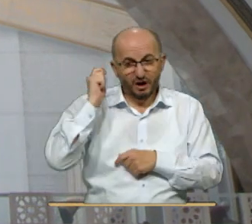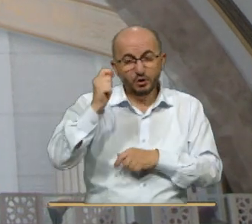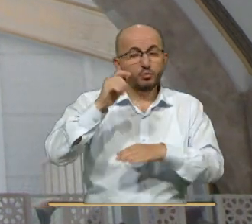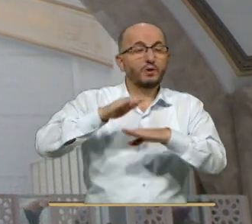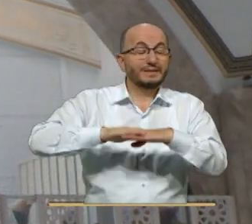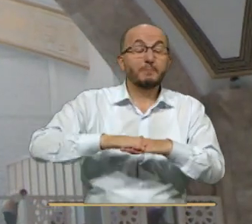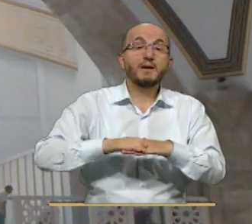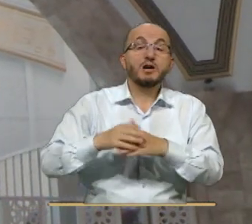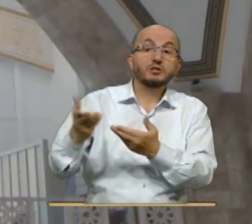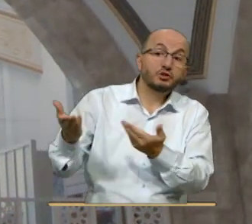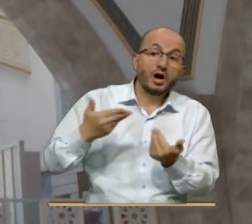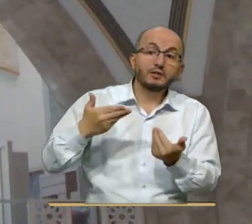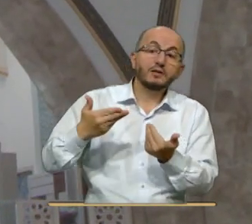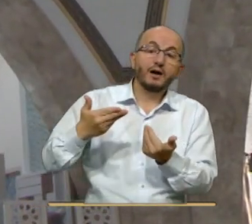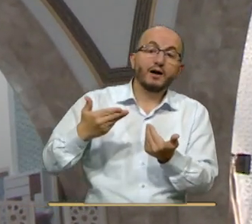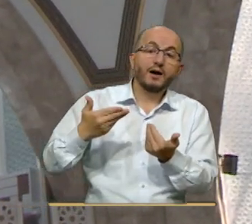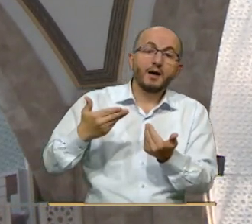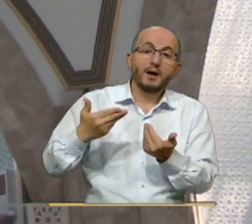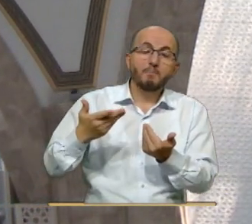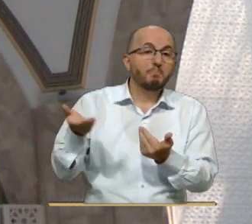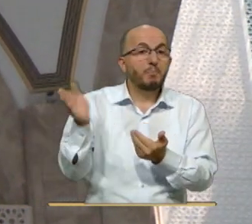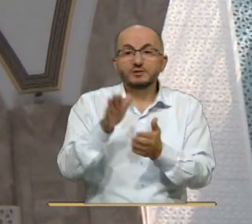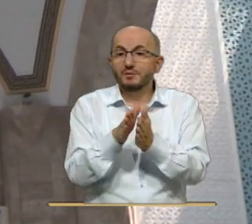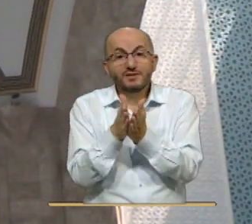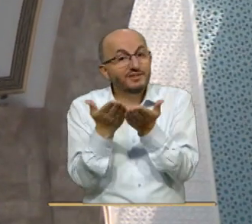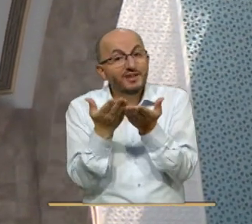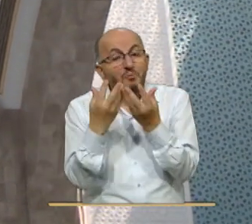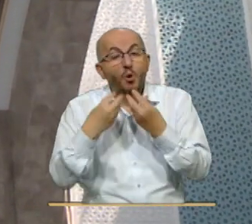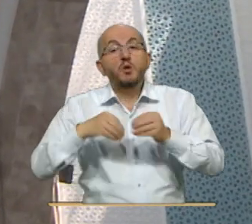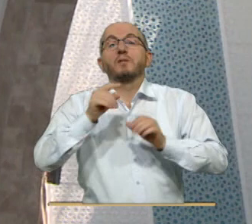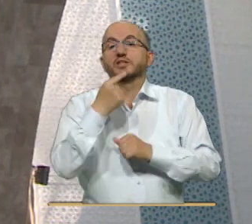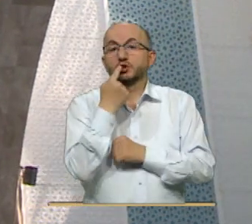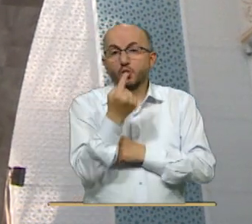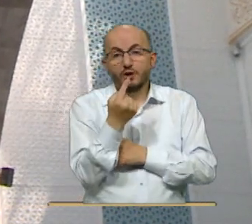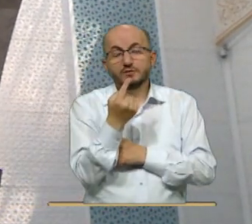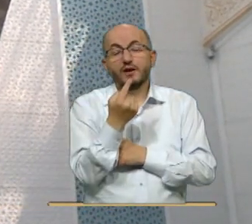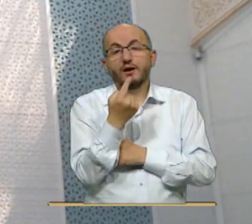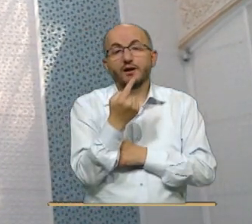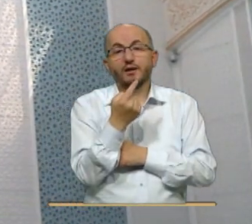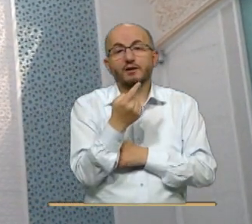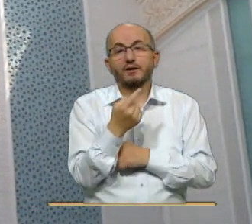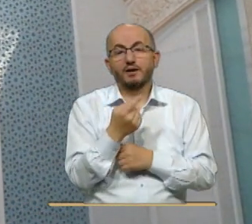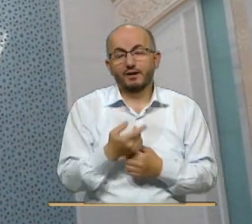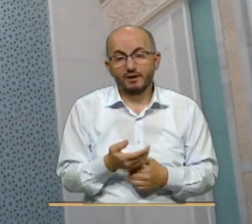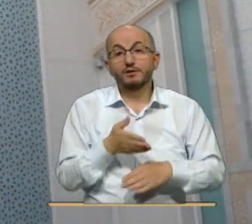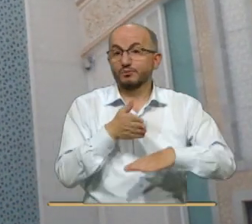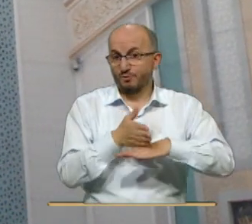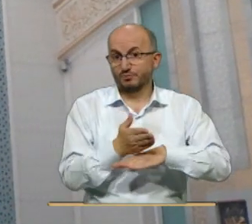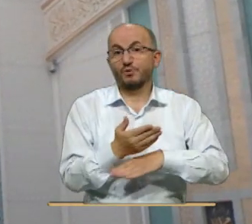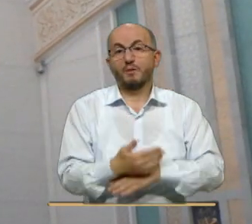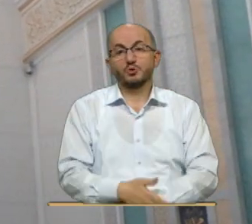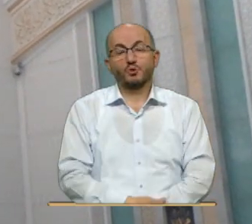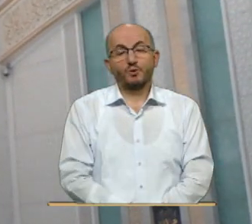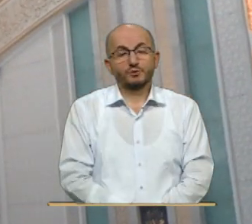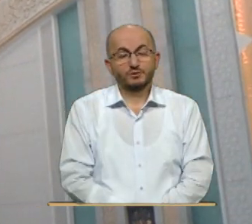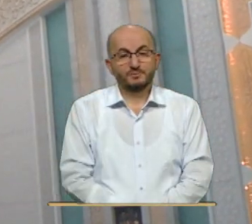etmeye çağıran bir kitap olmadığını söylersek herhalde mübalağa etmemiş oluruz.